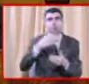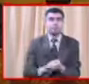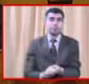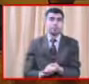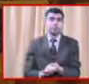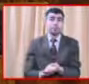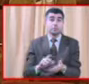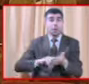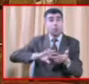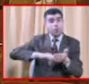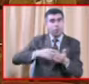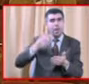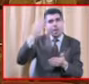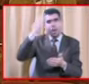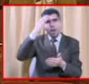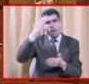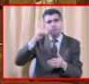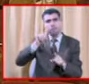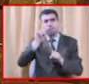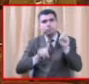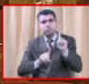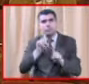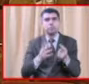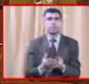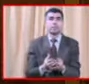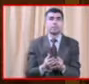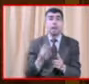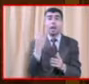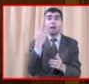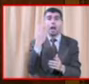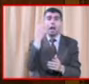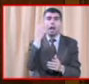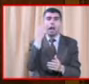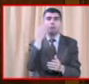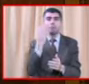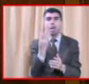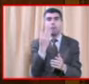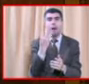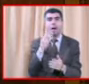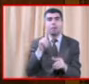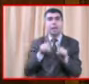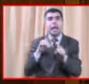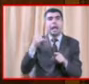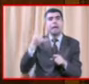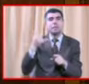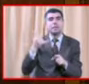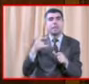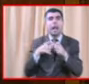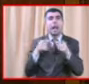ربما شي وحدين عارفينها شي وحدين ما عارفينهاش. خلال اربعه ايام، اي من يوم الخميس حتى اليوم الاحد،